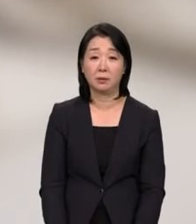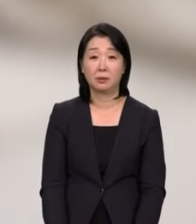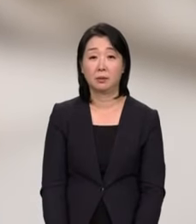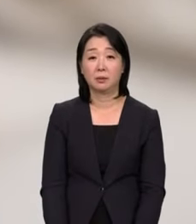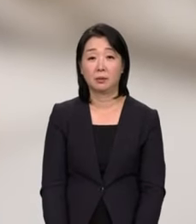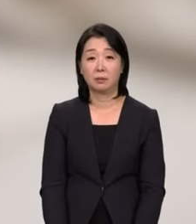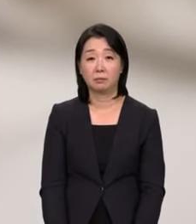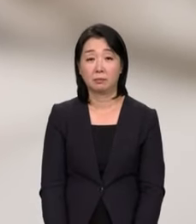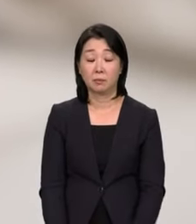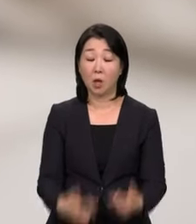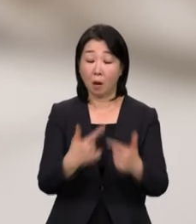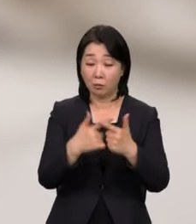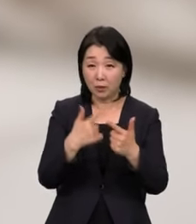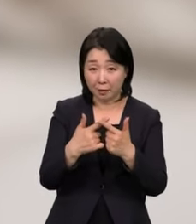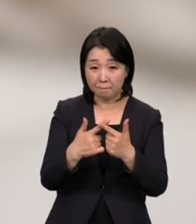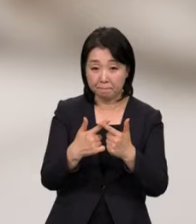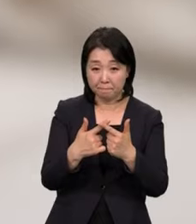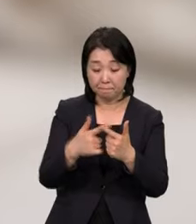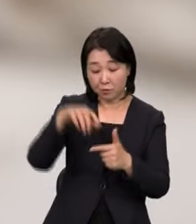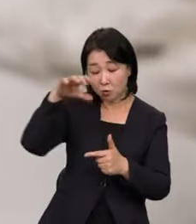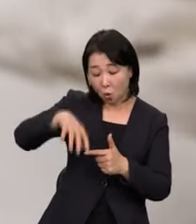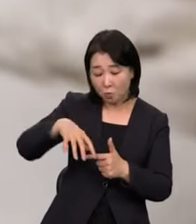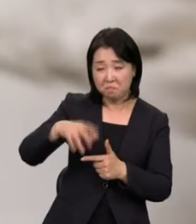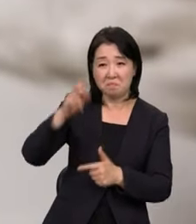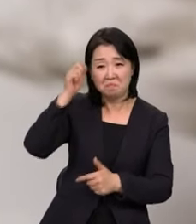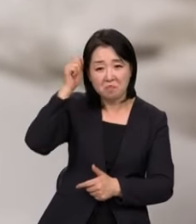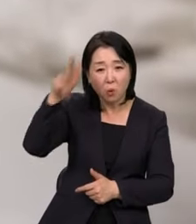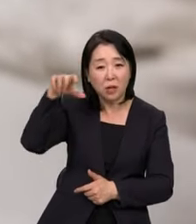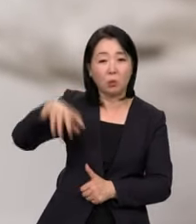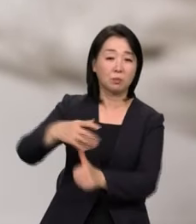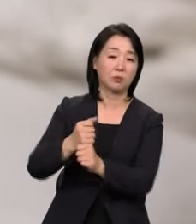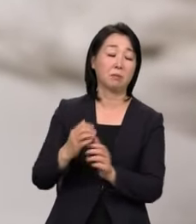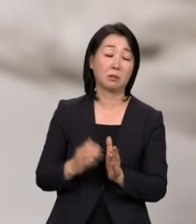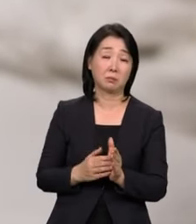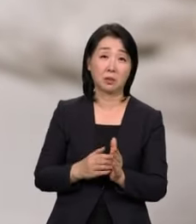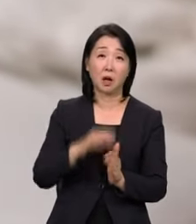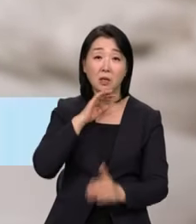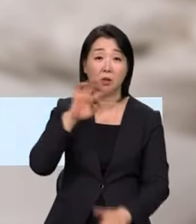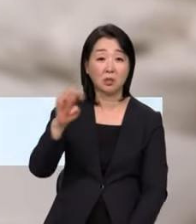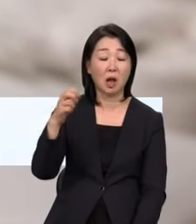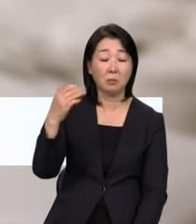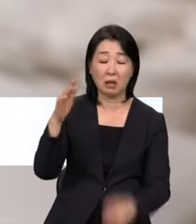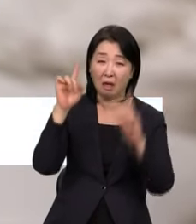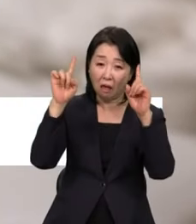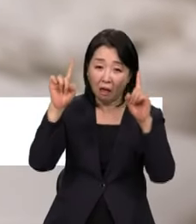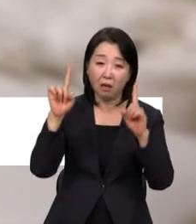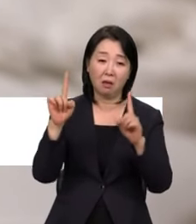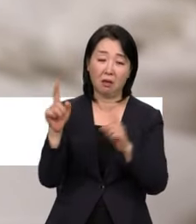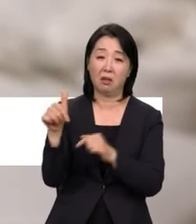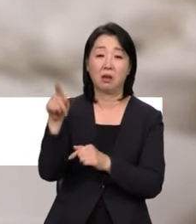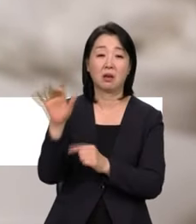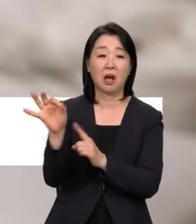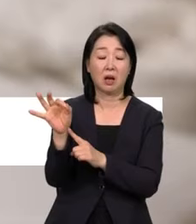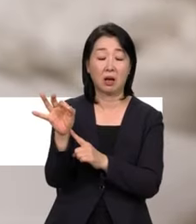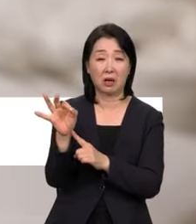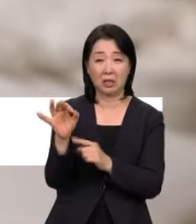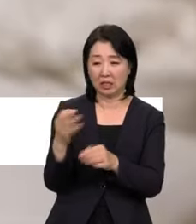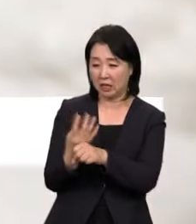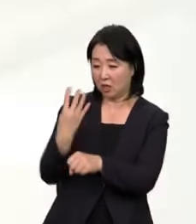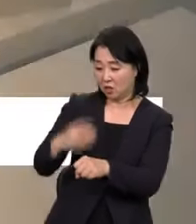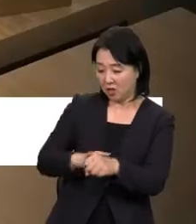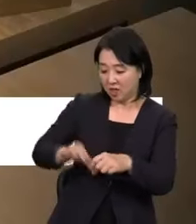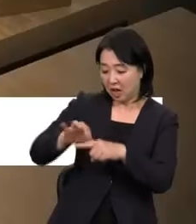12일 부산 한 모텔방에서 붙잡았습니다. 39살 무직 박모 씨. 4년 전 그 장염맨이